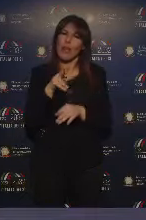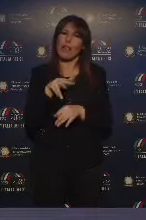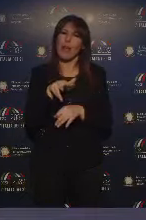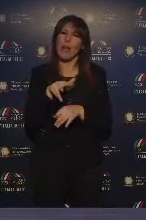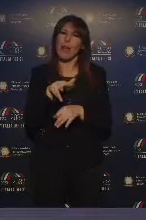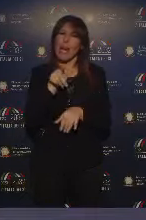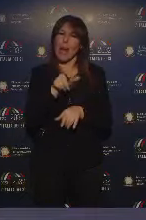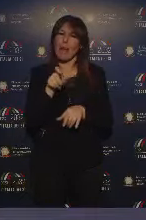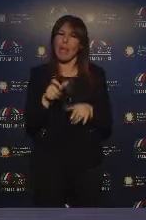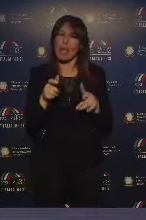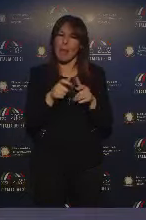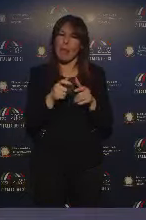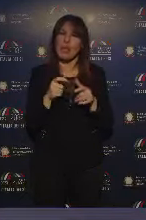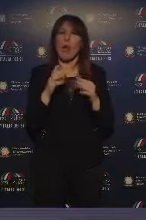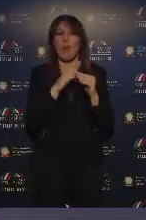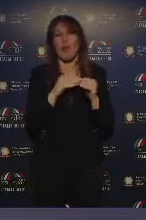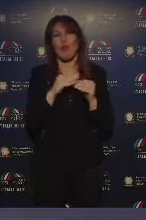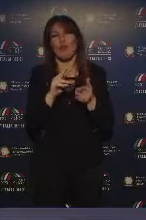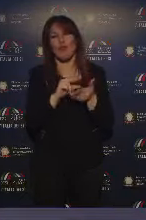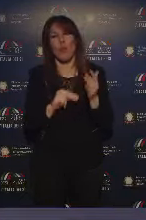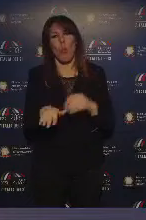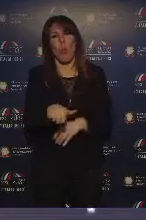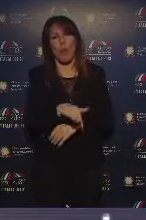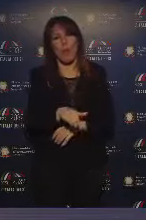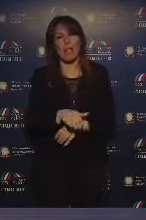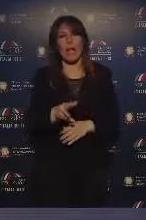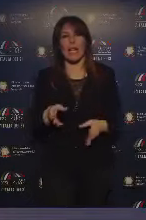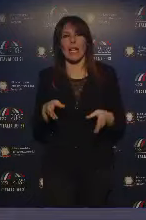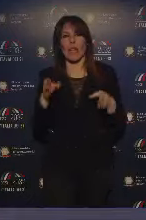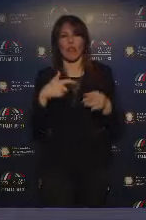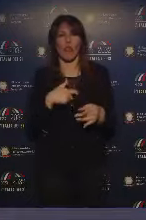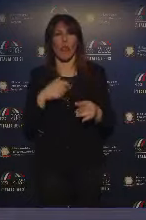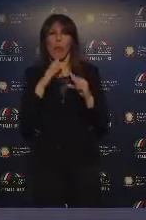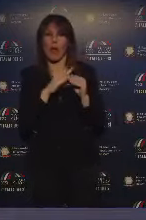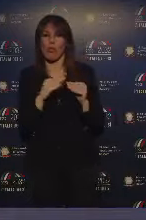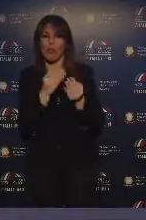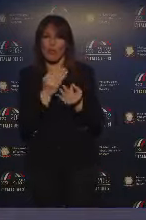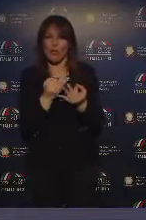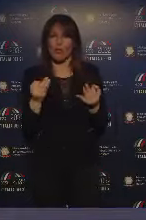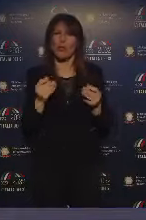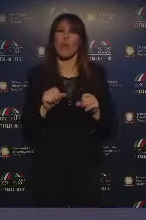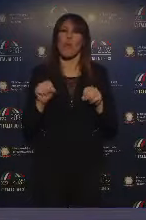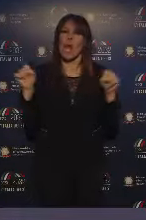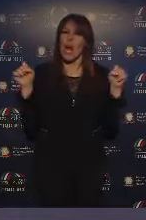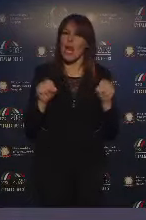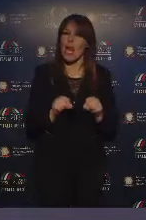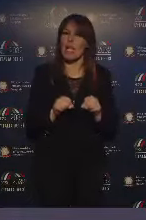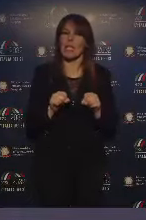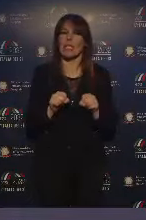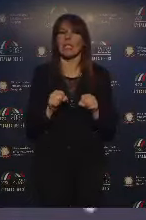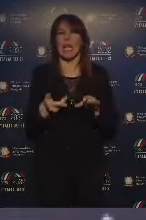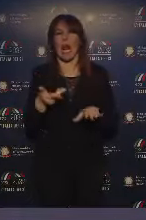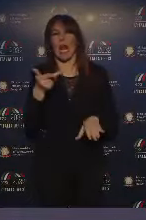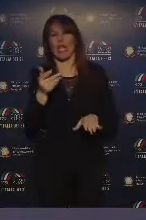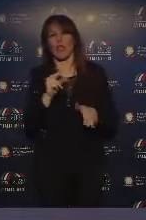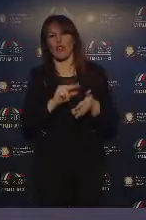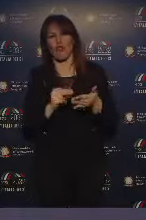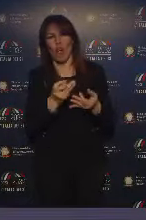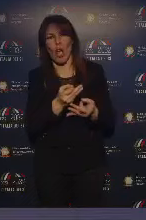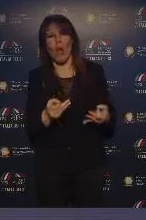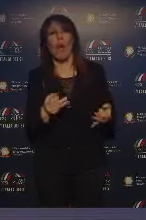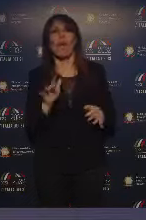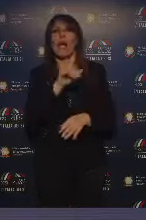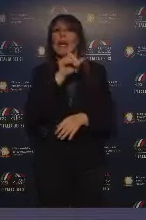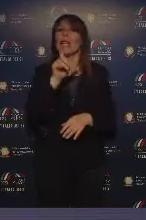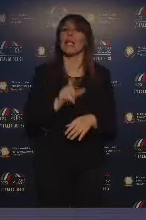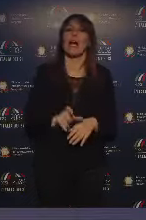è fondamentale anche la manutenzione della scuola materna dell'edificio comunale e della palestra del liceo però l'Italia è Italia